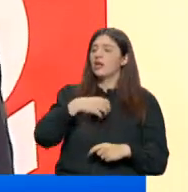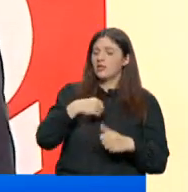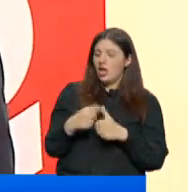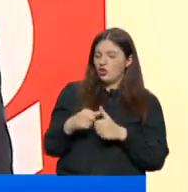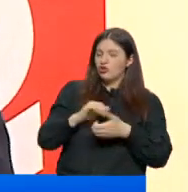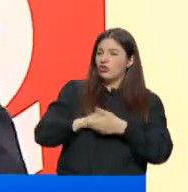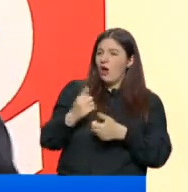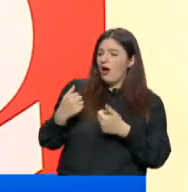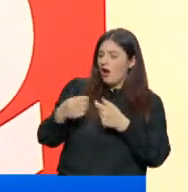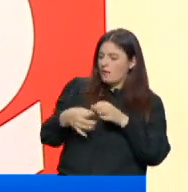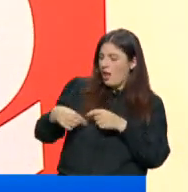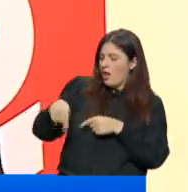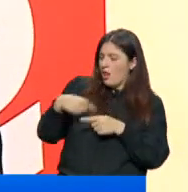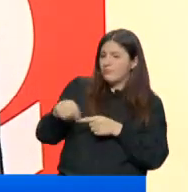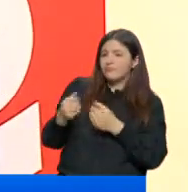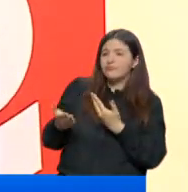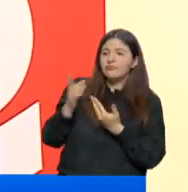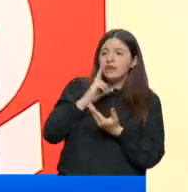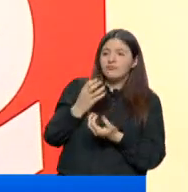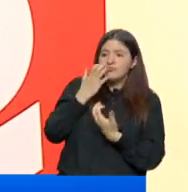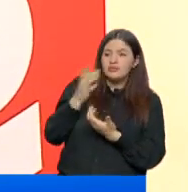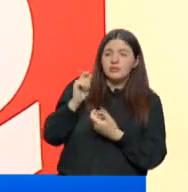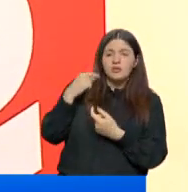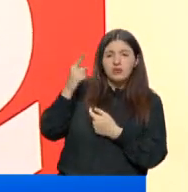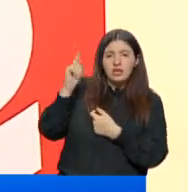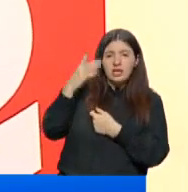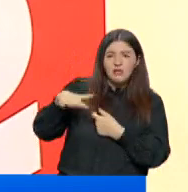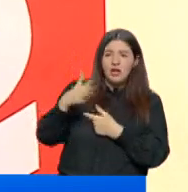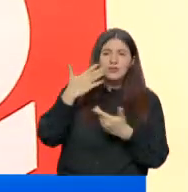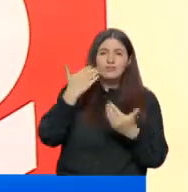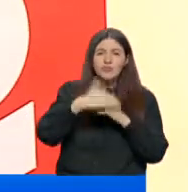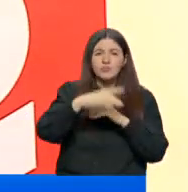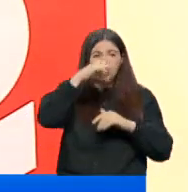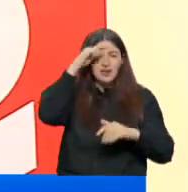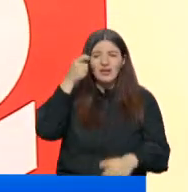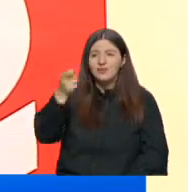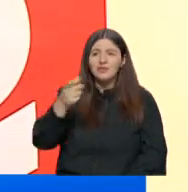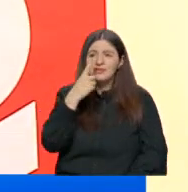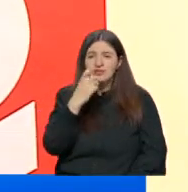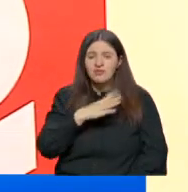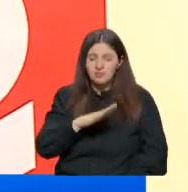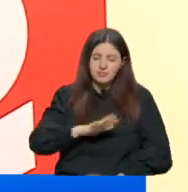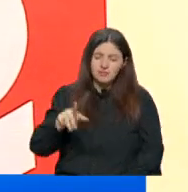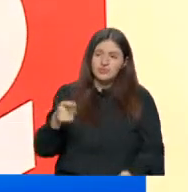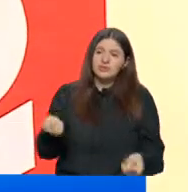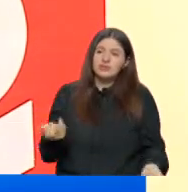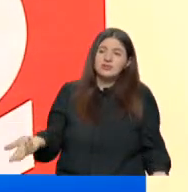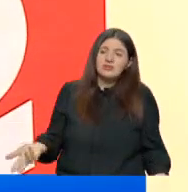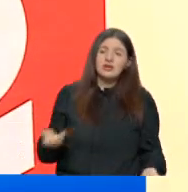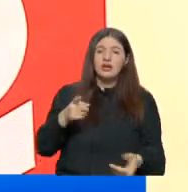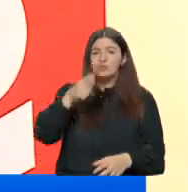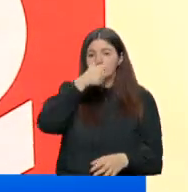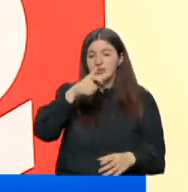dost akrabasını, yandaşlarını zengin etmeyi düşünen iktidara halkın alın terini niye veriyoruz arkadaş? Bitirelim artık bu işi. Ya dolayısıyla